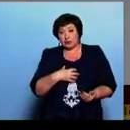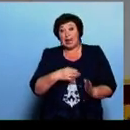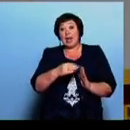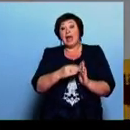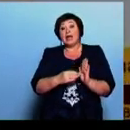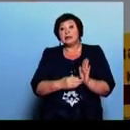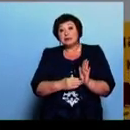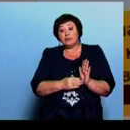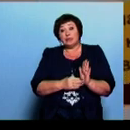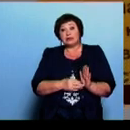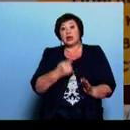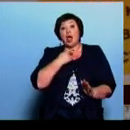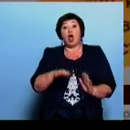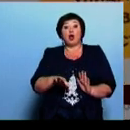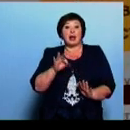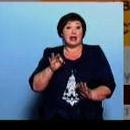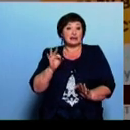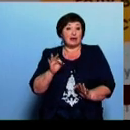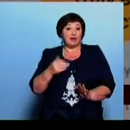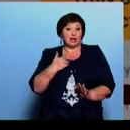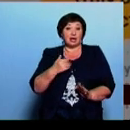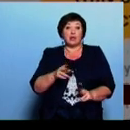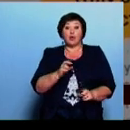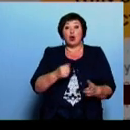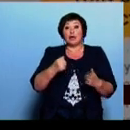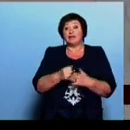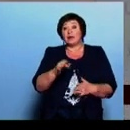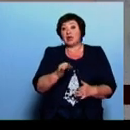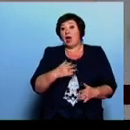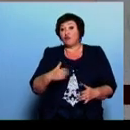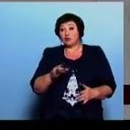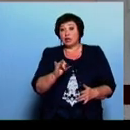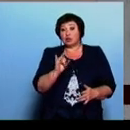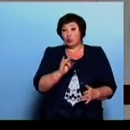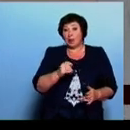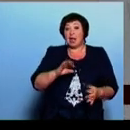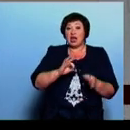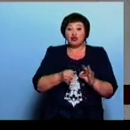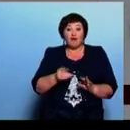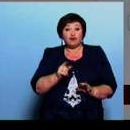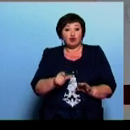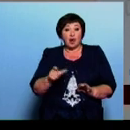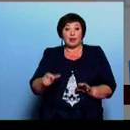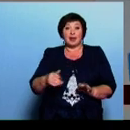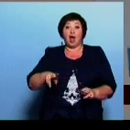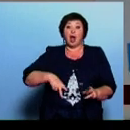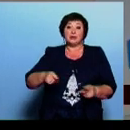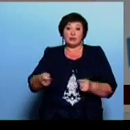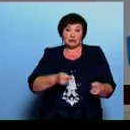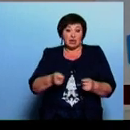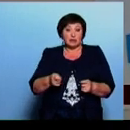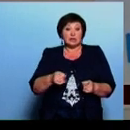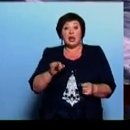который выставлен на голосование, был сформирован по рекомендациям общественных организаций, ижевчан и городской администрации.